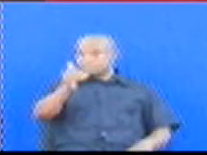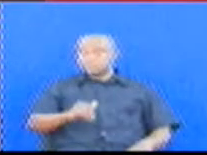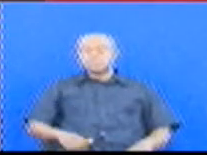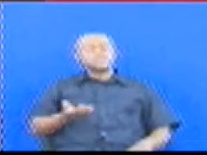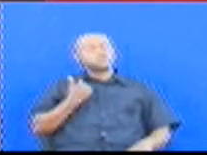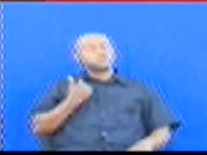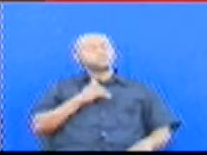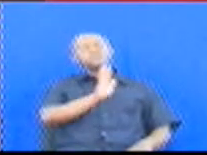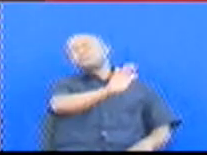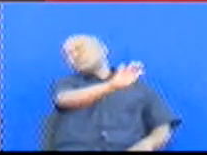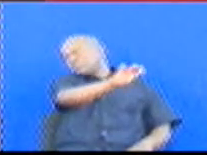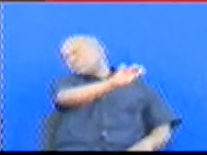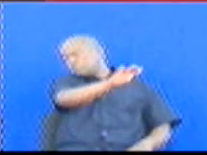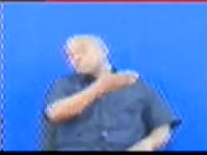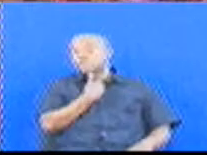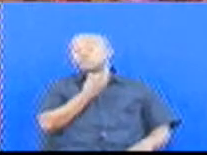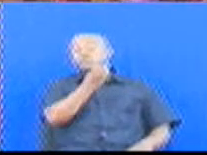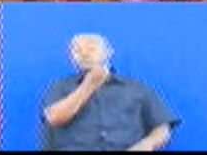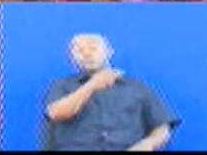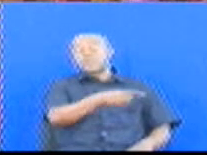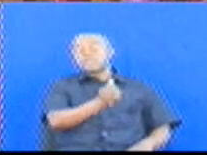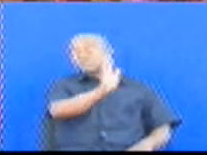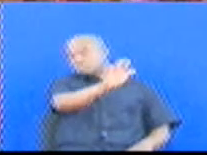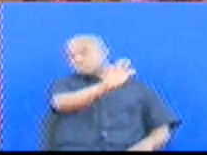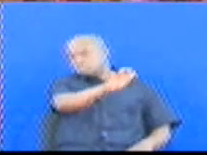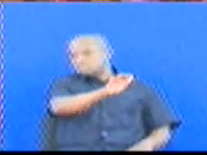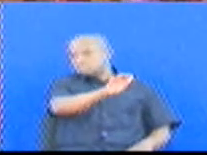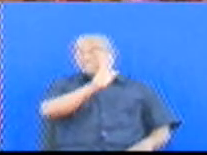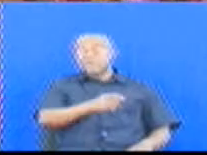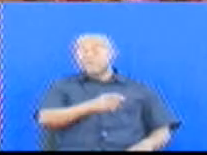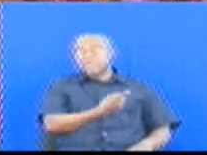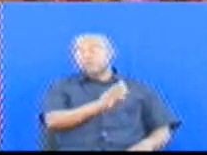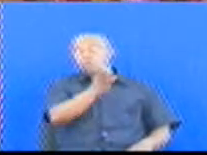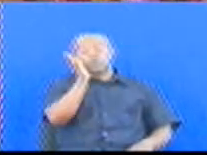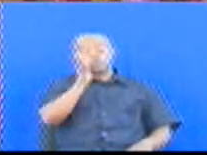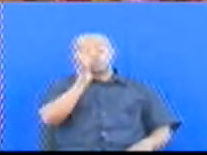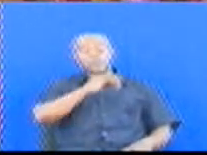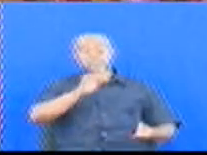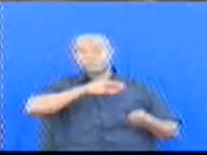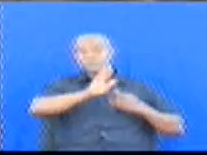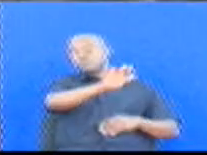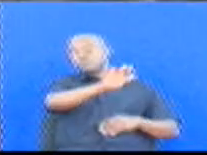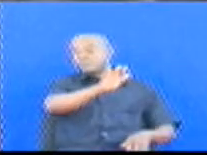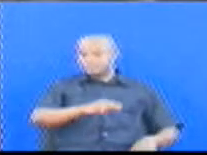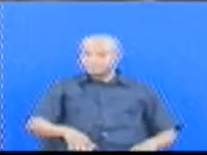Mheshimiwa Salome Makamba, utapewa dakika zako zilizokuwa zimebaki ili umalizie mchango wako.